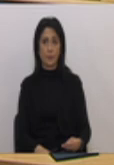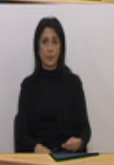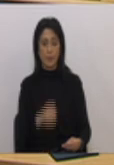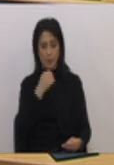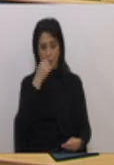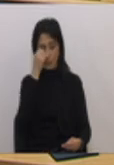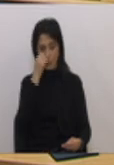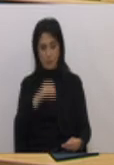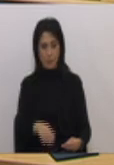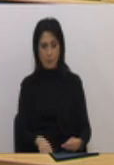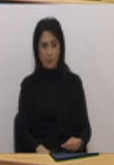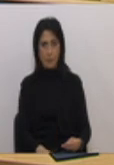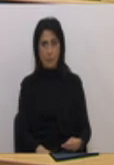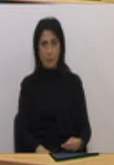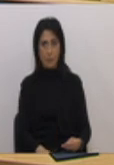მადლობა.